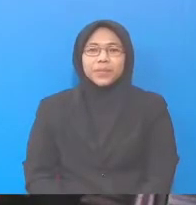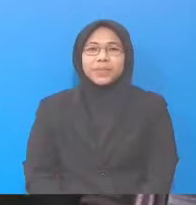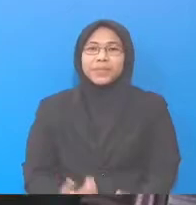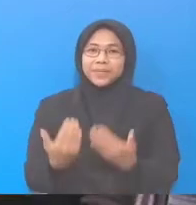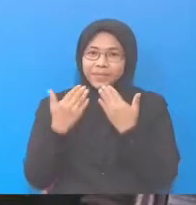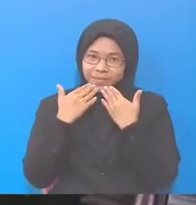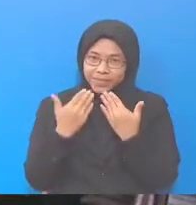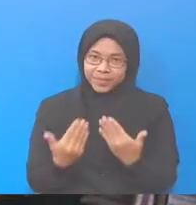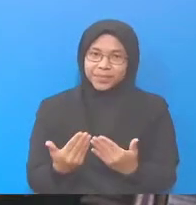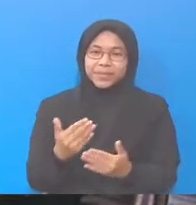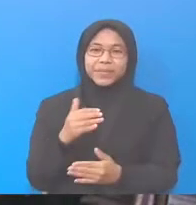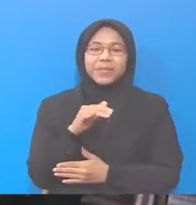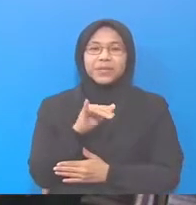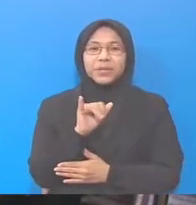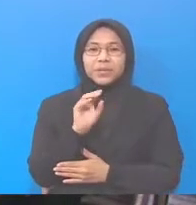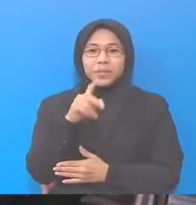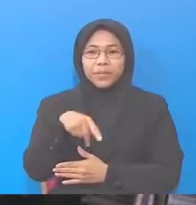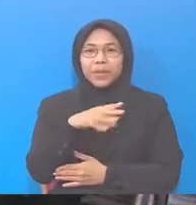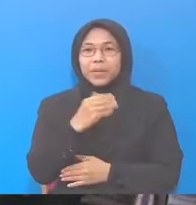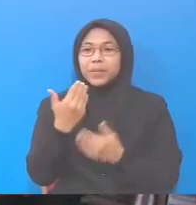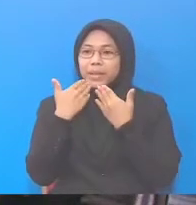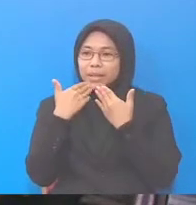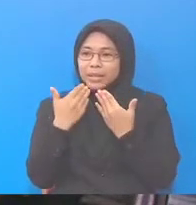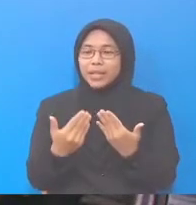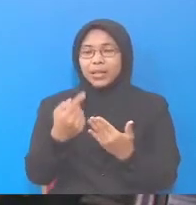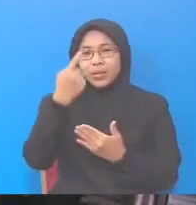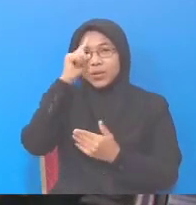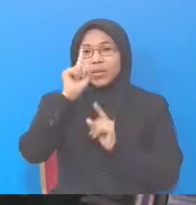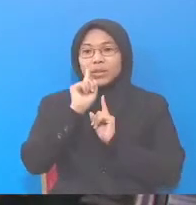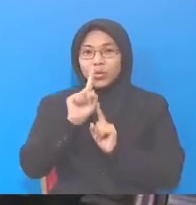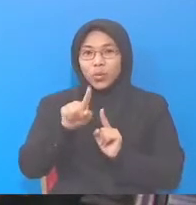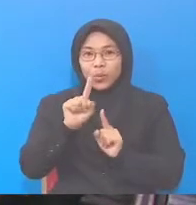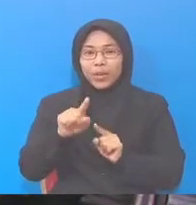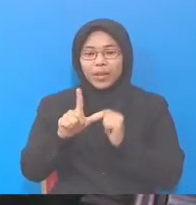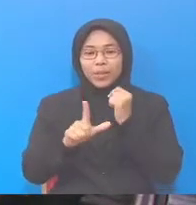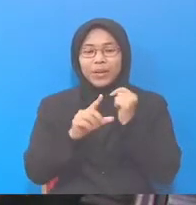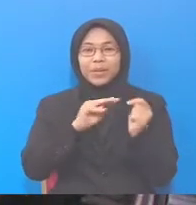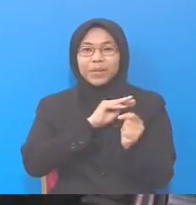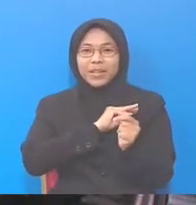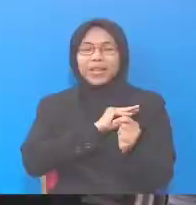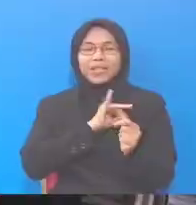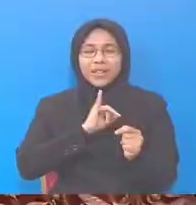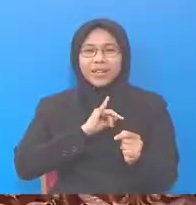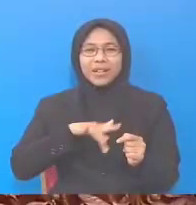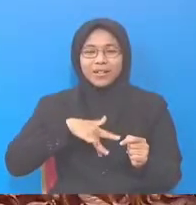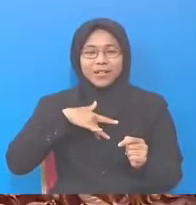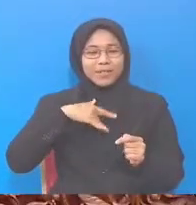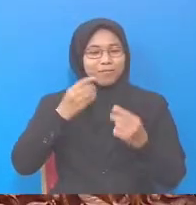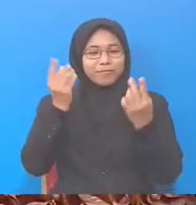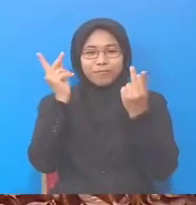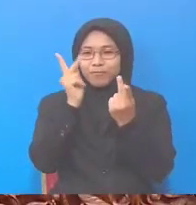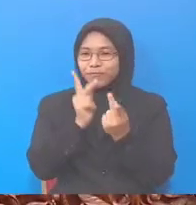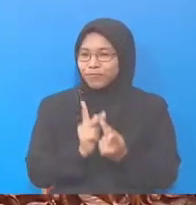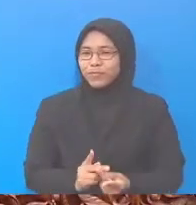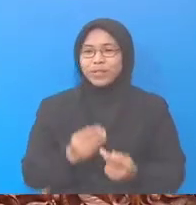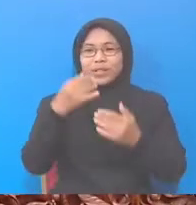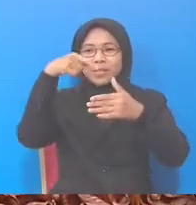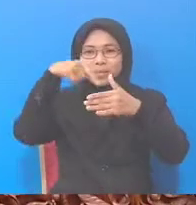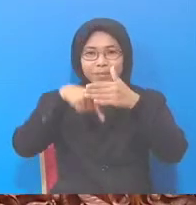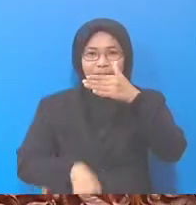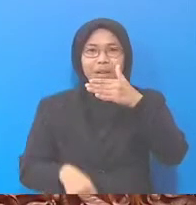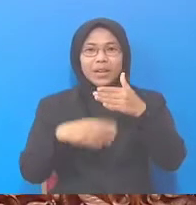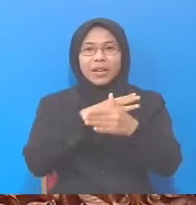Kekasih Yang ketua tim kasih juga atas jawaban timbalan menteri yang bagi saya gak terperinci dan panjangnya